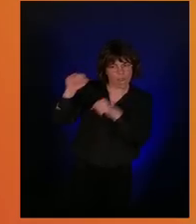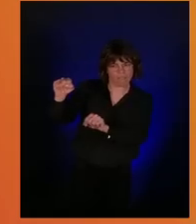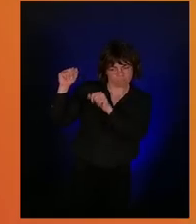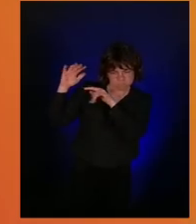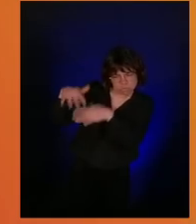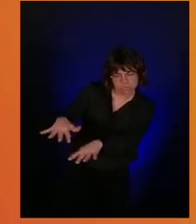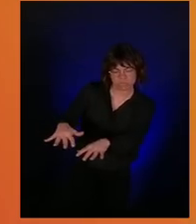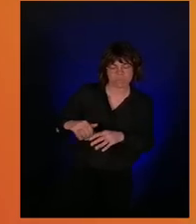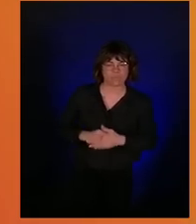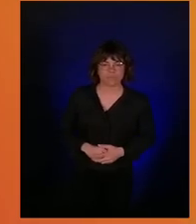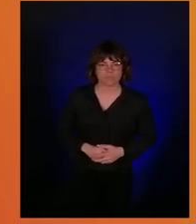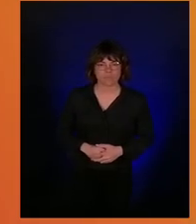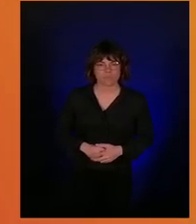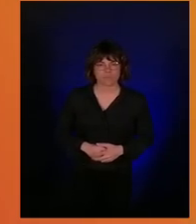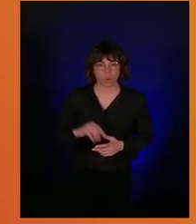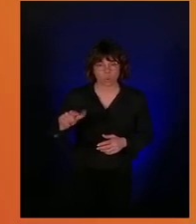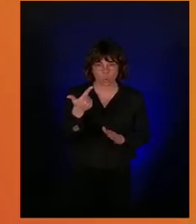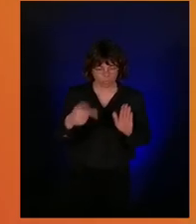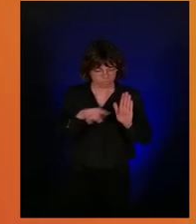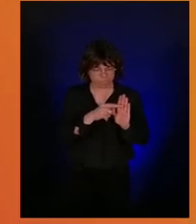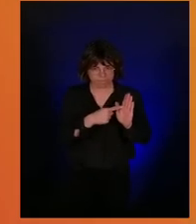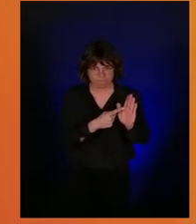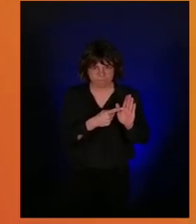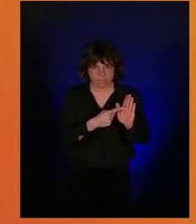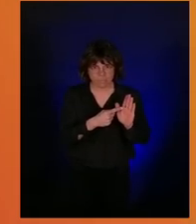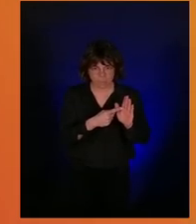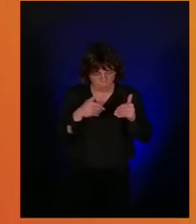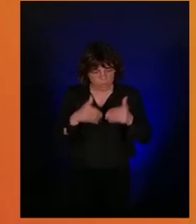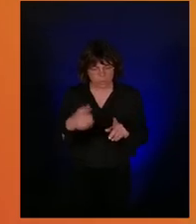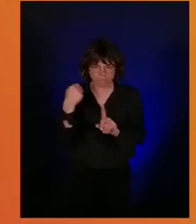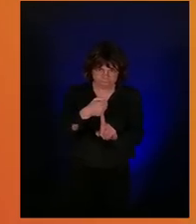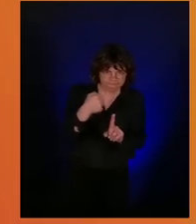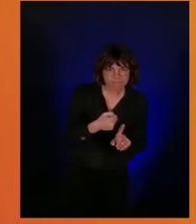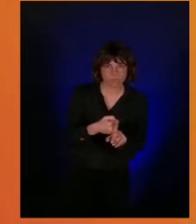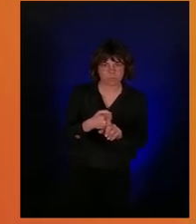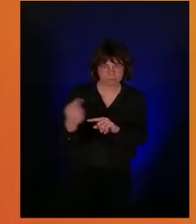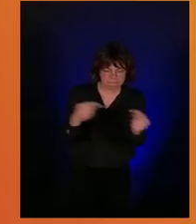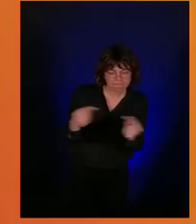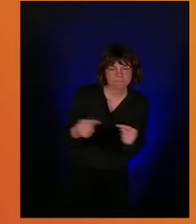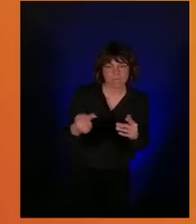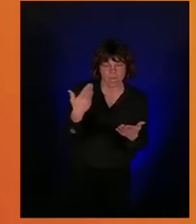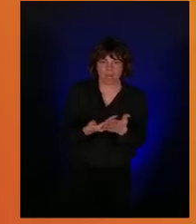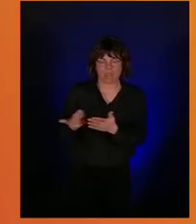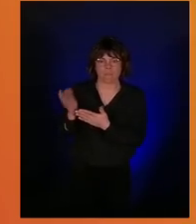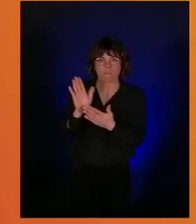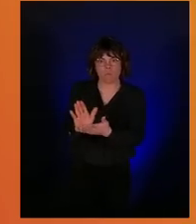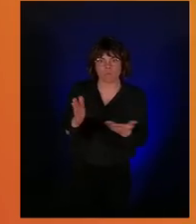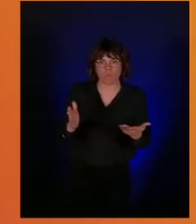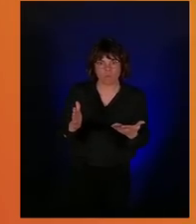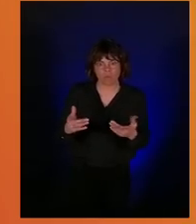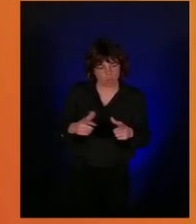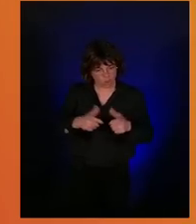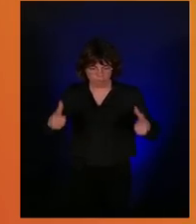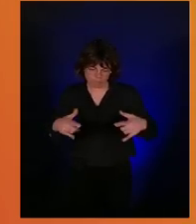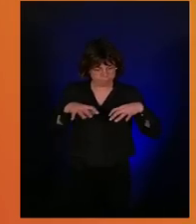manifestations. Le second point s'attache à la construction des luttes. Figure à ce titre les avancées en matière d'ancrage à